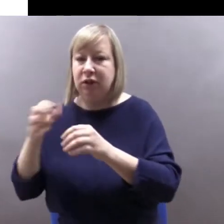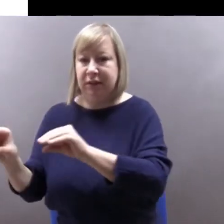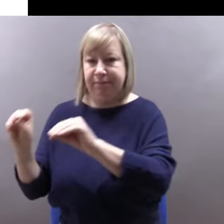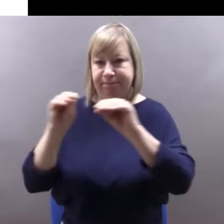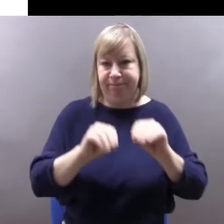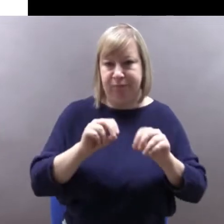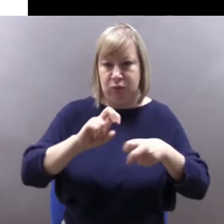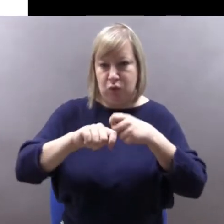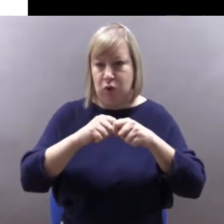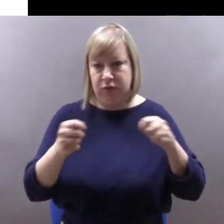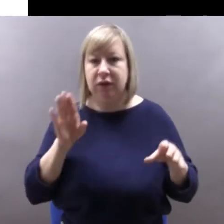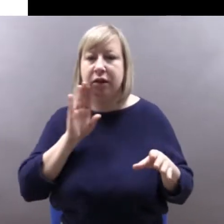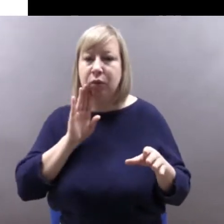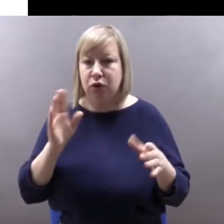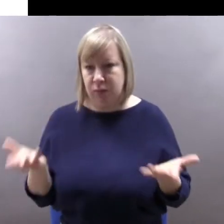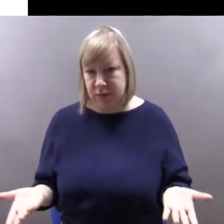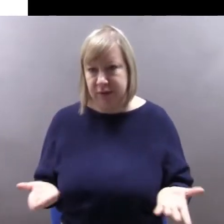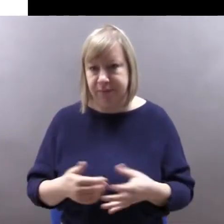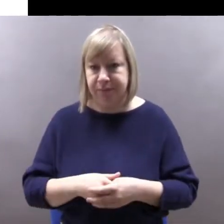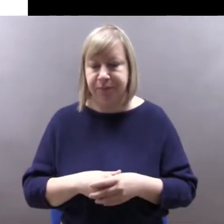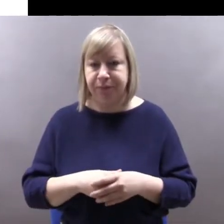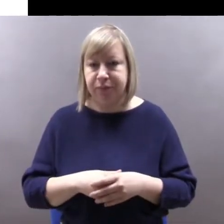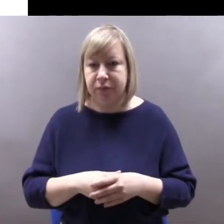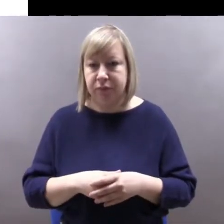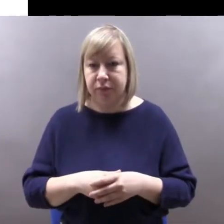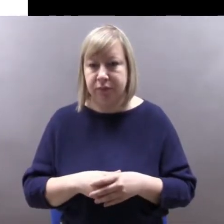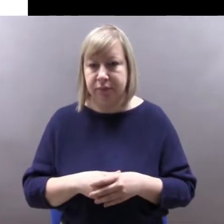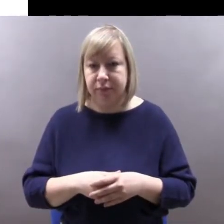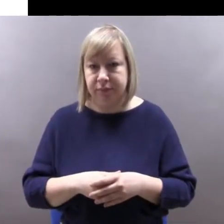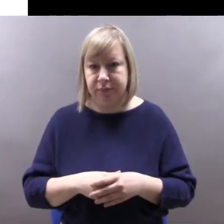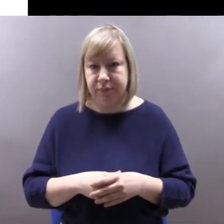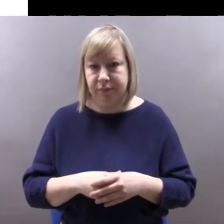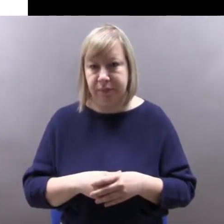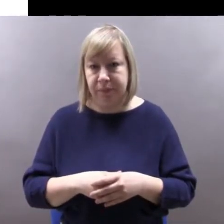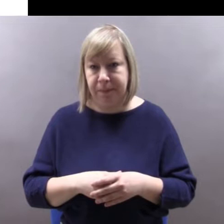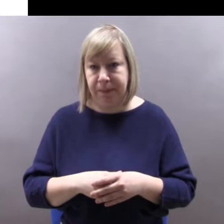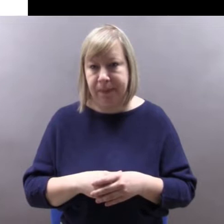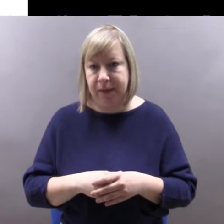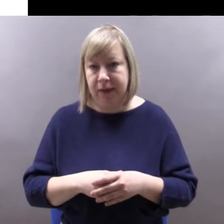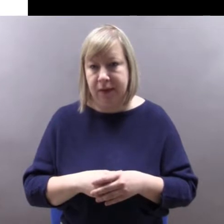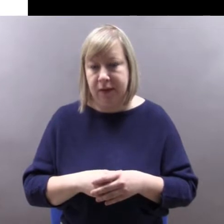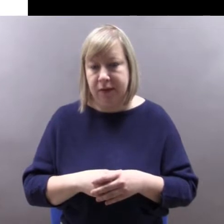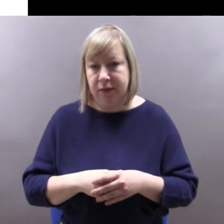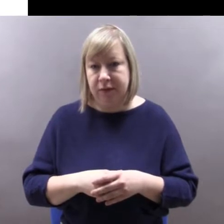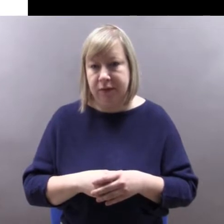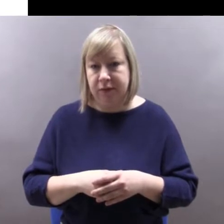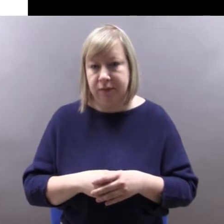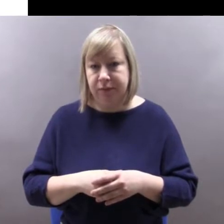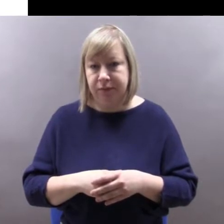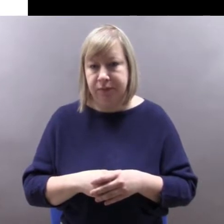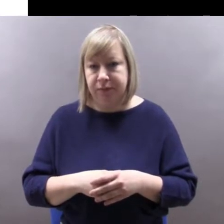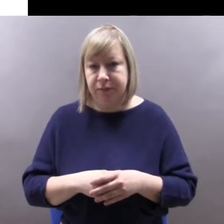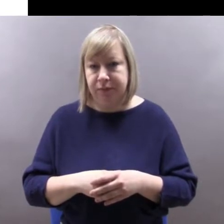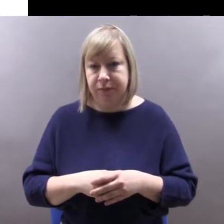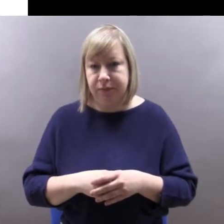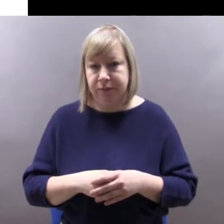Więc Joanna Dudelewicz zaczęła szukać, jeździła na przeróżne wizyty studyjne po muzeach na